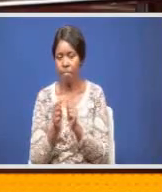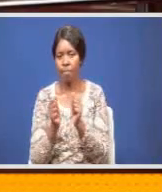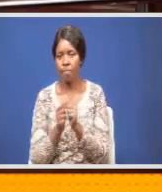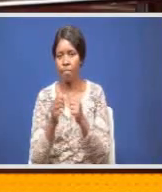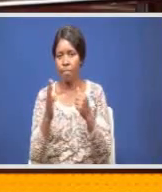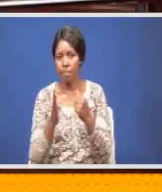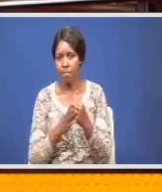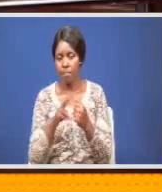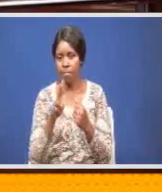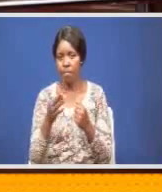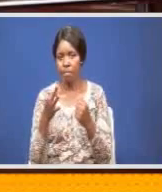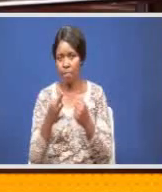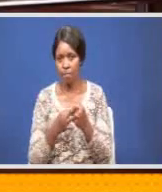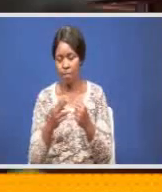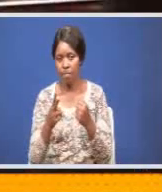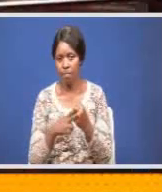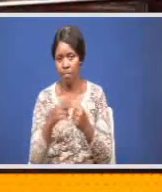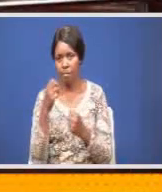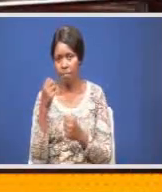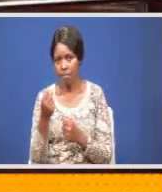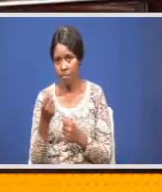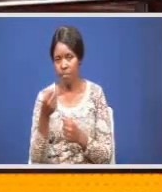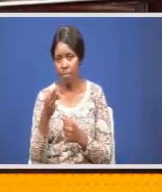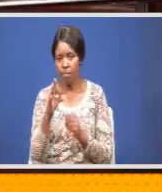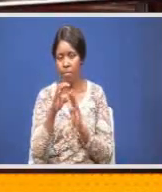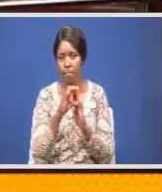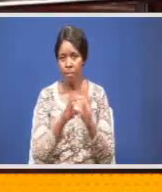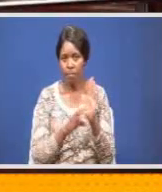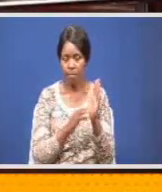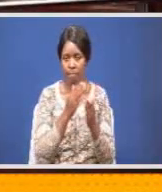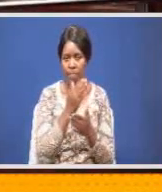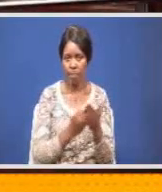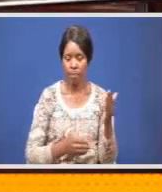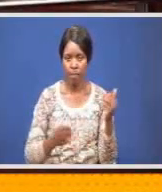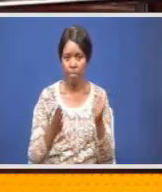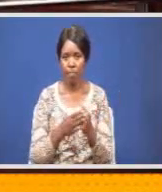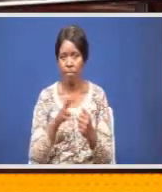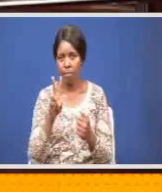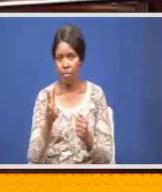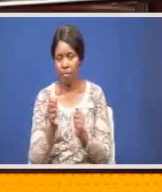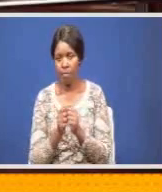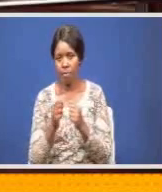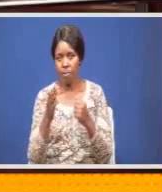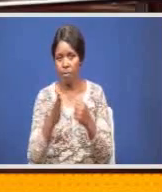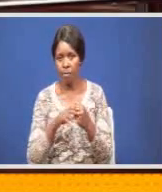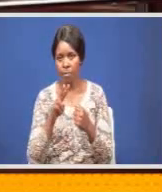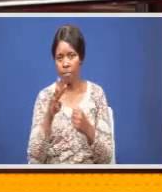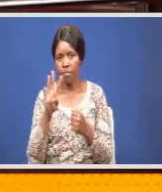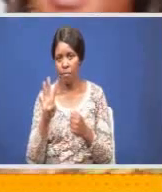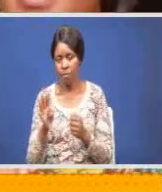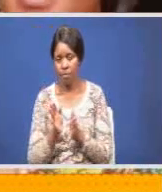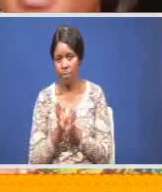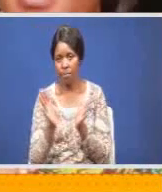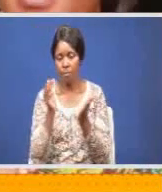28, 73, and 75, and 179 of the constitution, sections 9B, 19, and 24 of the Public Officer Ethics